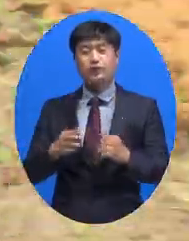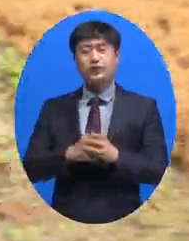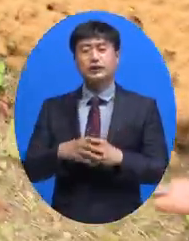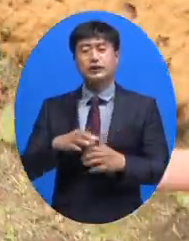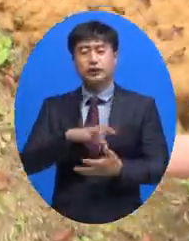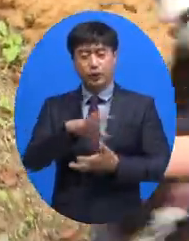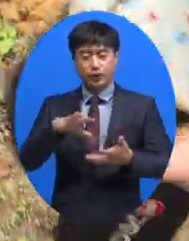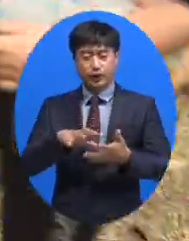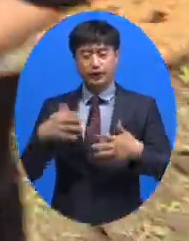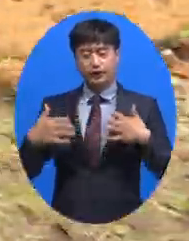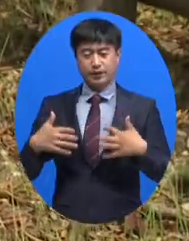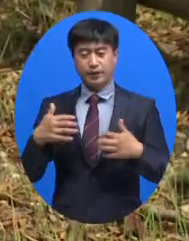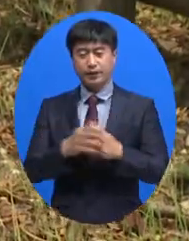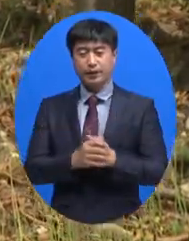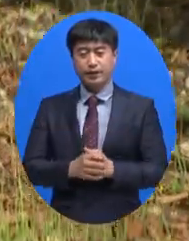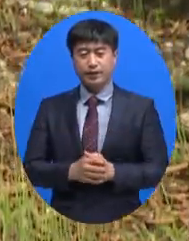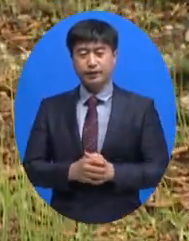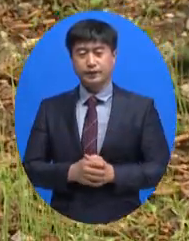시간 가는 줄 모릅니다.